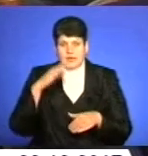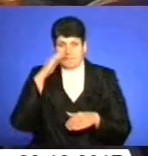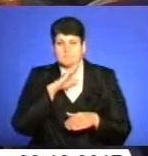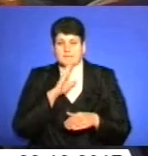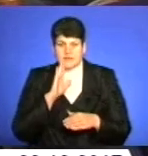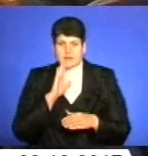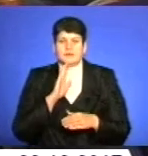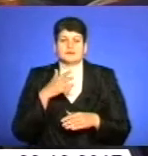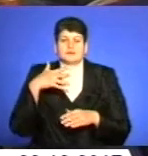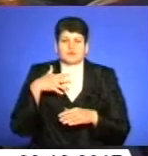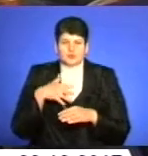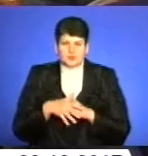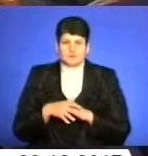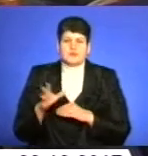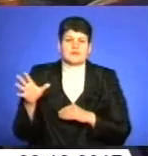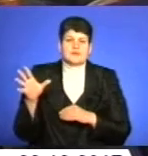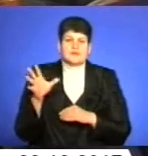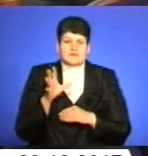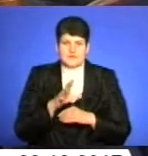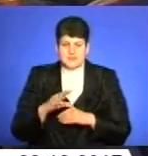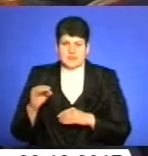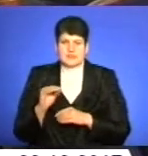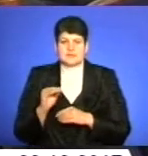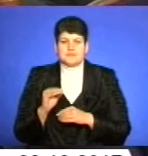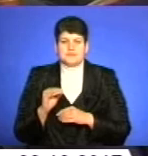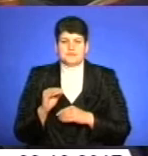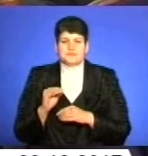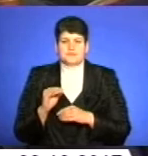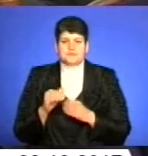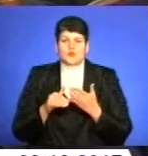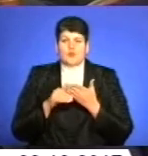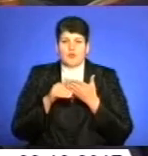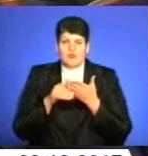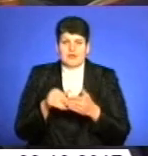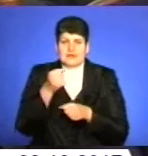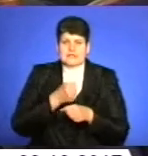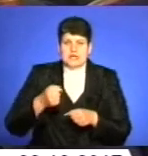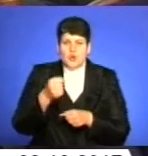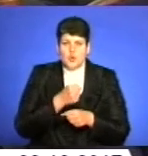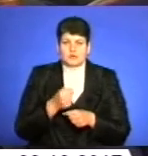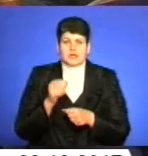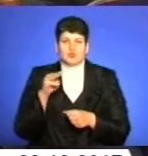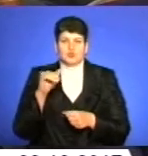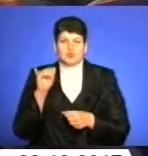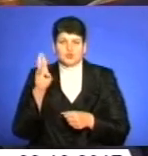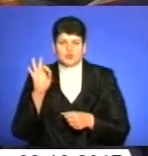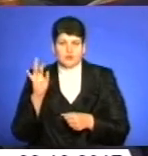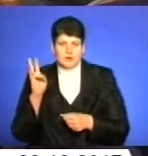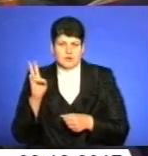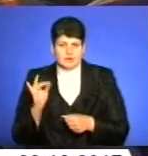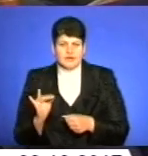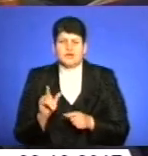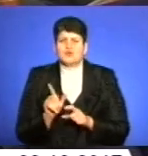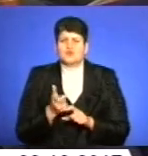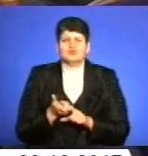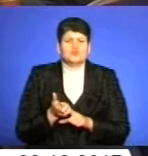всі. Тих дітей, які навчаються в моєму навчальному закладі, відгукнулися, допомогли з закрутками, з тушонками. І що саме найбільше,